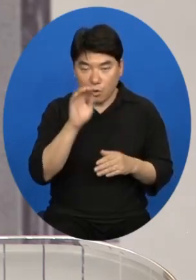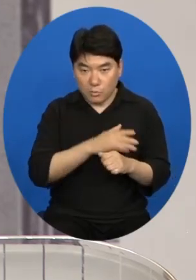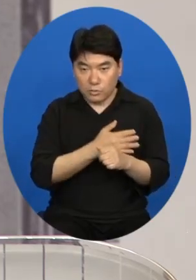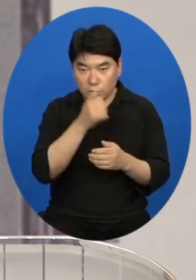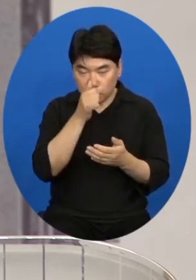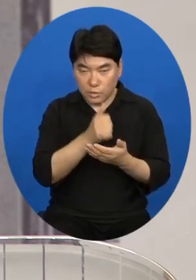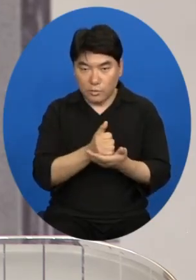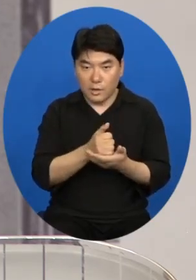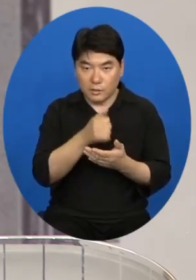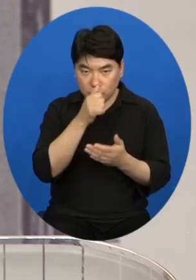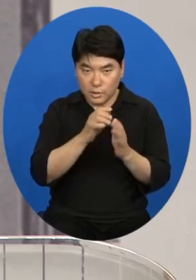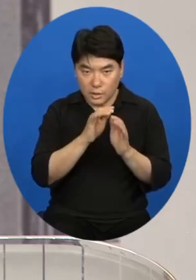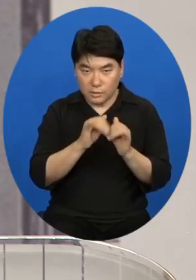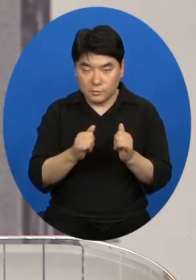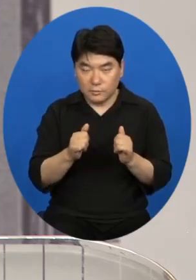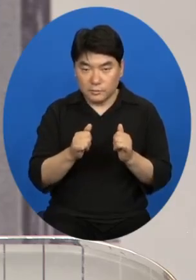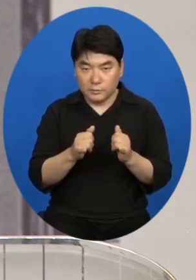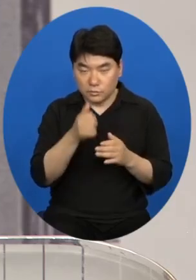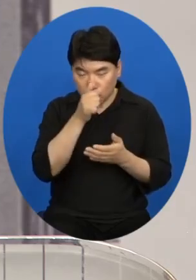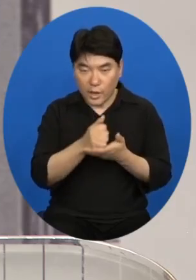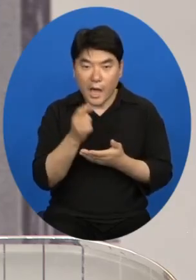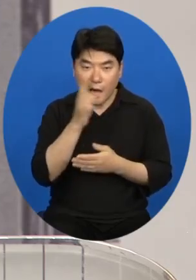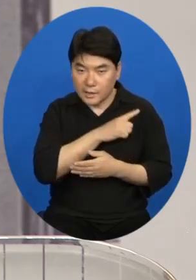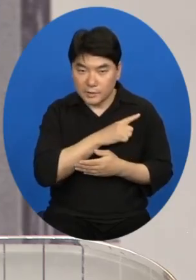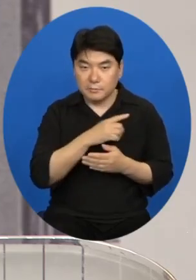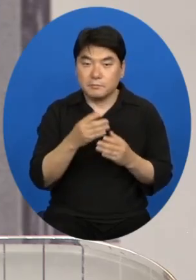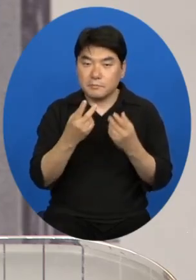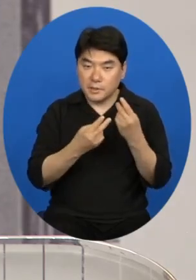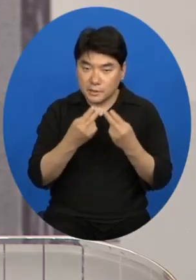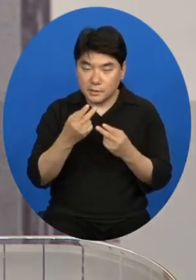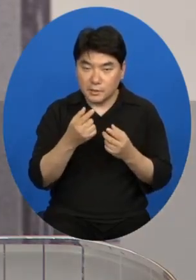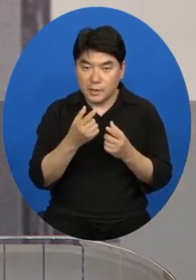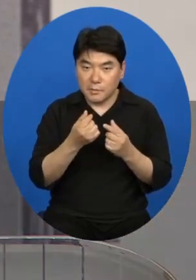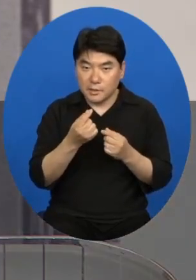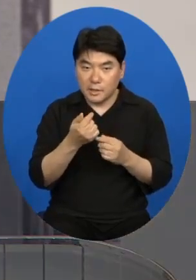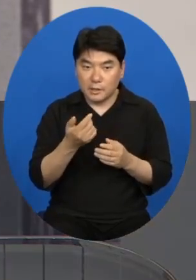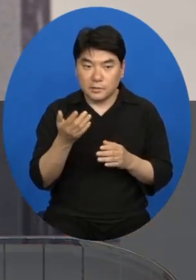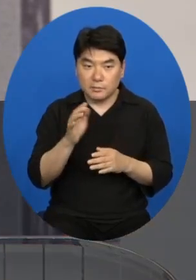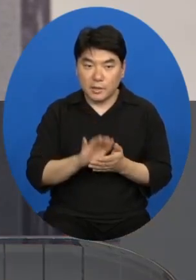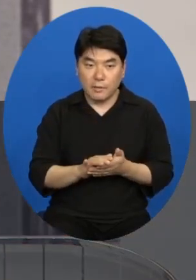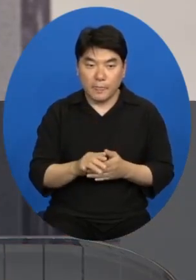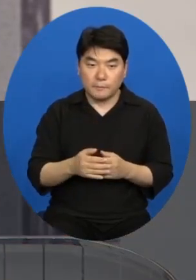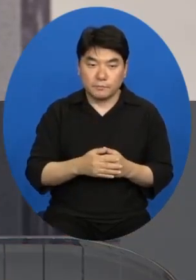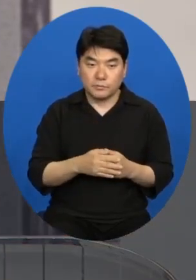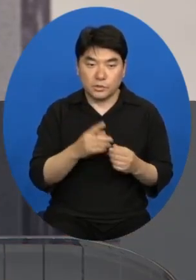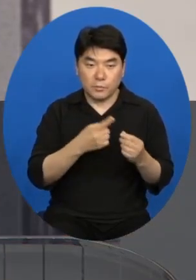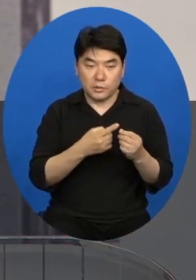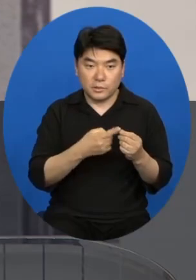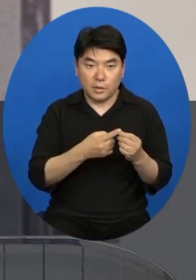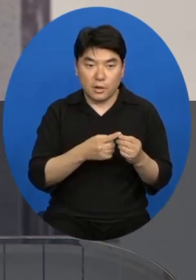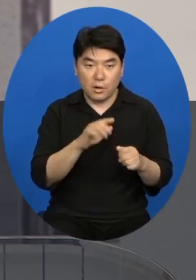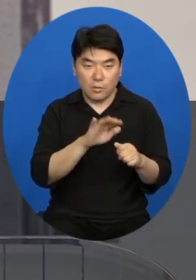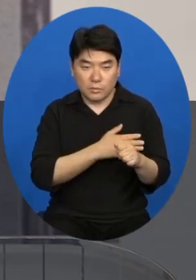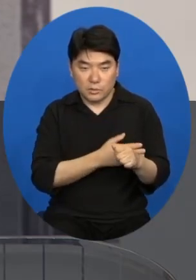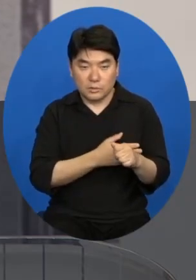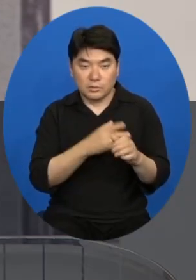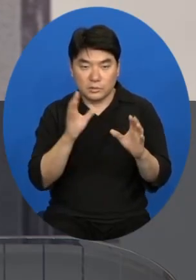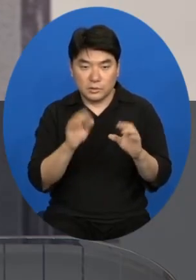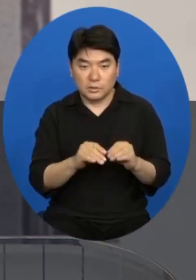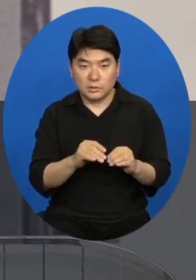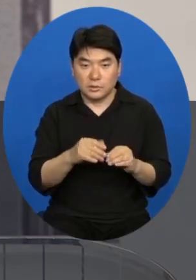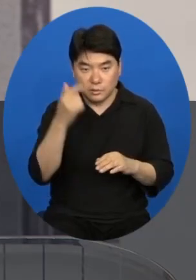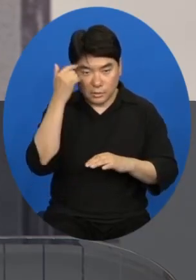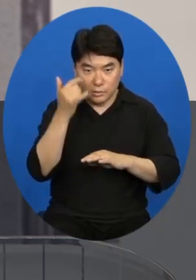죄악은 뭐 비슷비슷해 보이지만 의미가 조금씩 다릅니다. 이런 의미가 있어요. 첫 번째, 허물이 그친다는